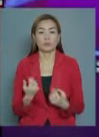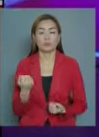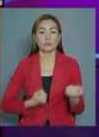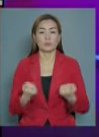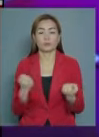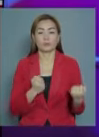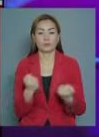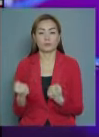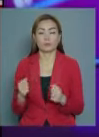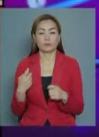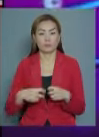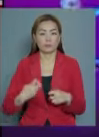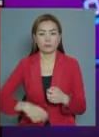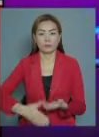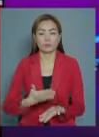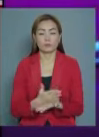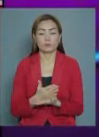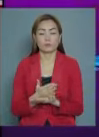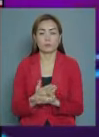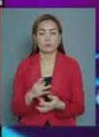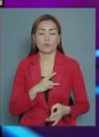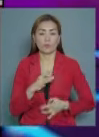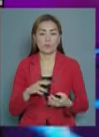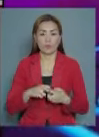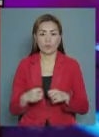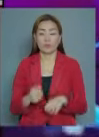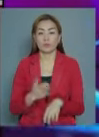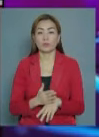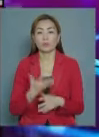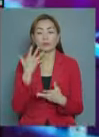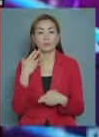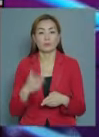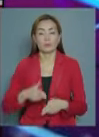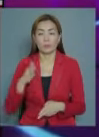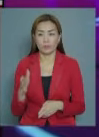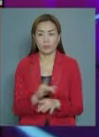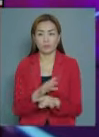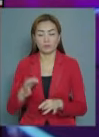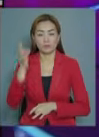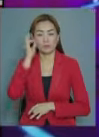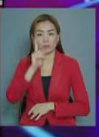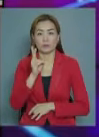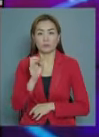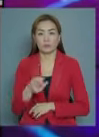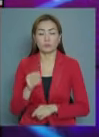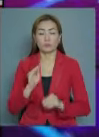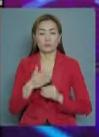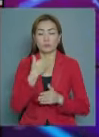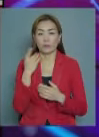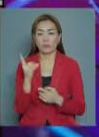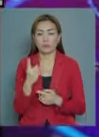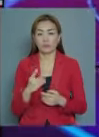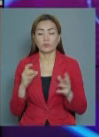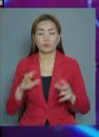көліктің жүріс бөлігін істен шығарып, шөпірлердің ығырын шығарған. Ал бұған қашан тұсау қойылады? Ескерту белгілері не себепті орнатылмаған?